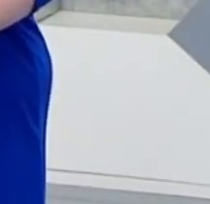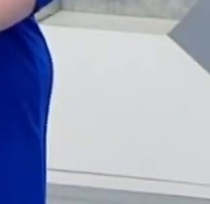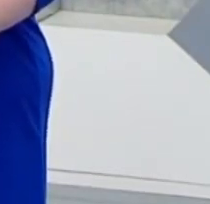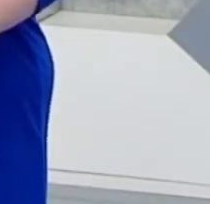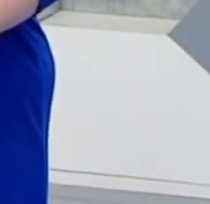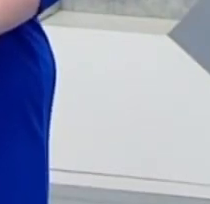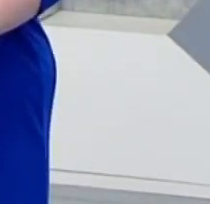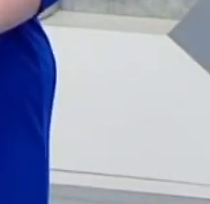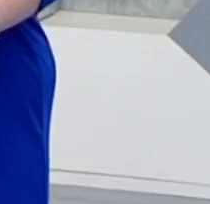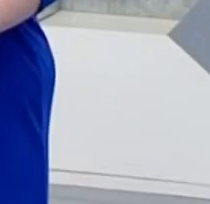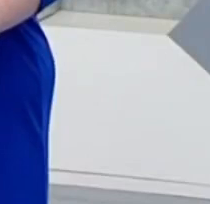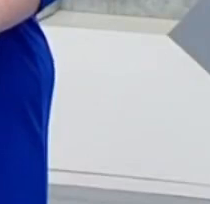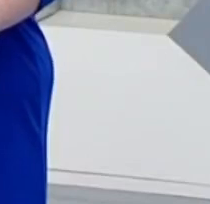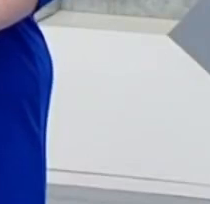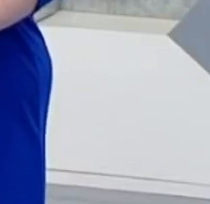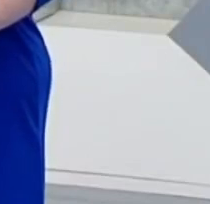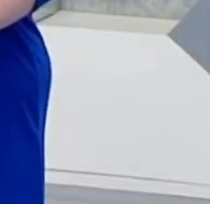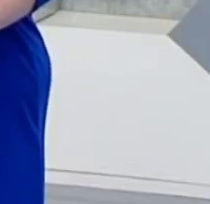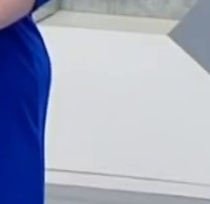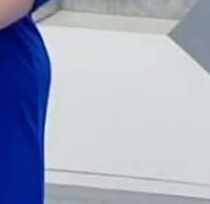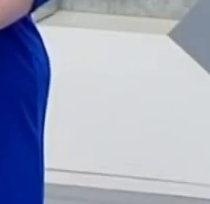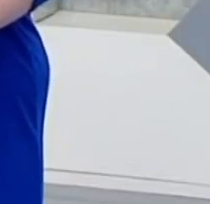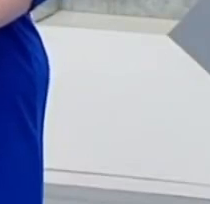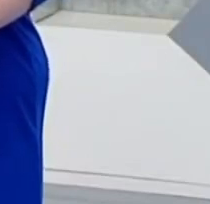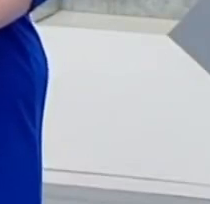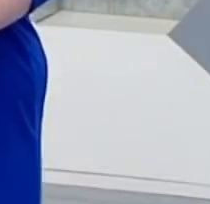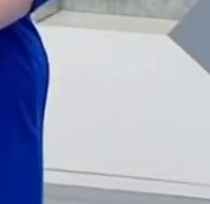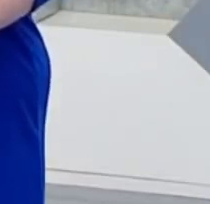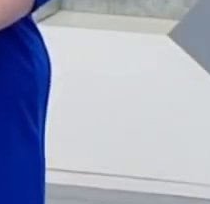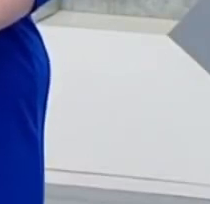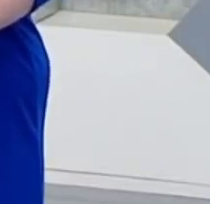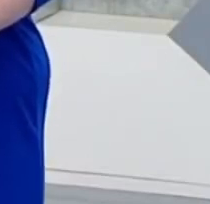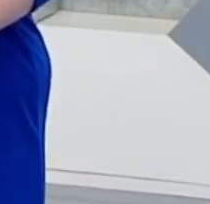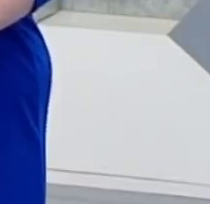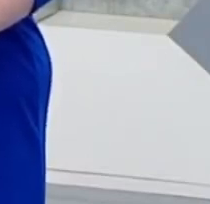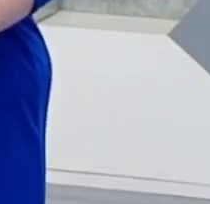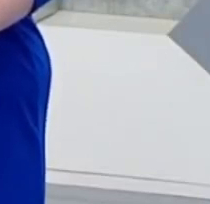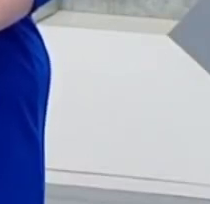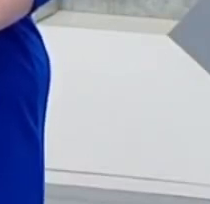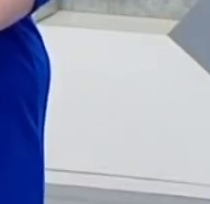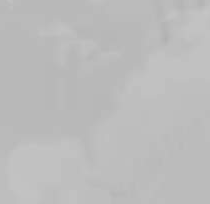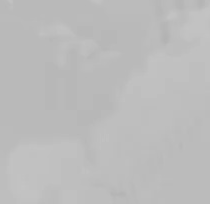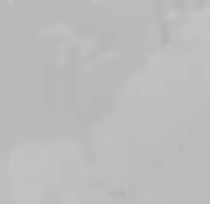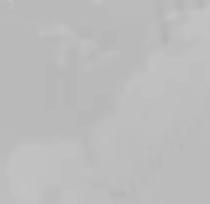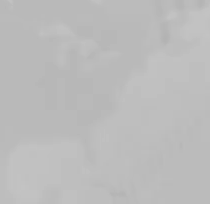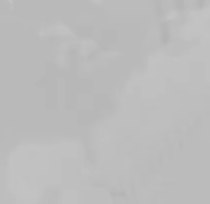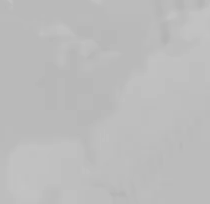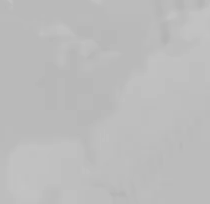GMA Pinoy TV at sa www.gmanews.tv.